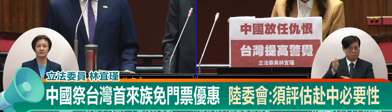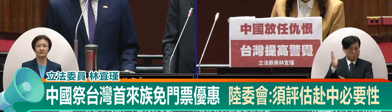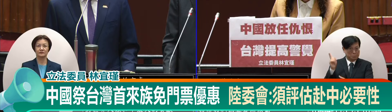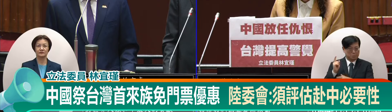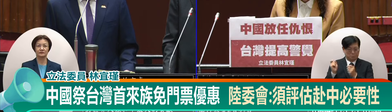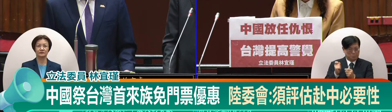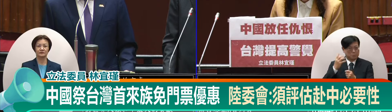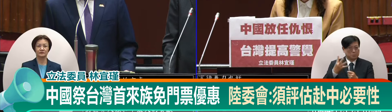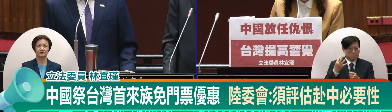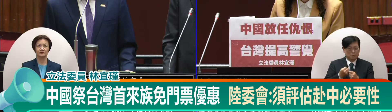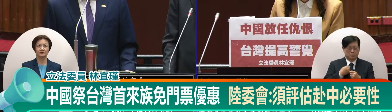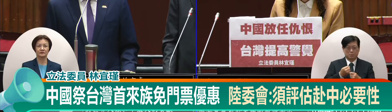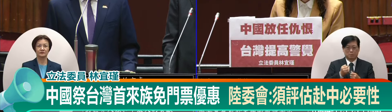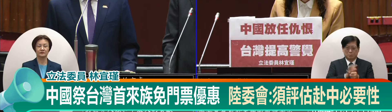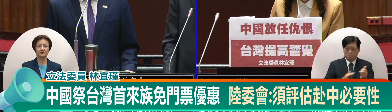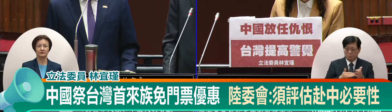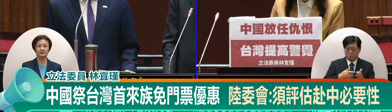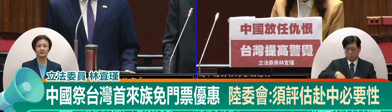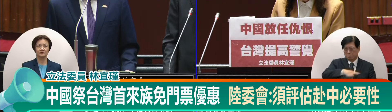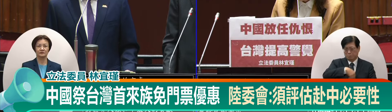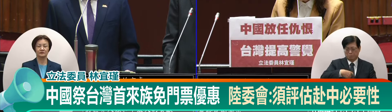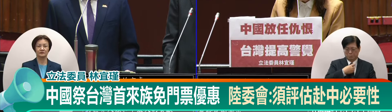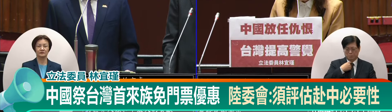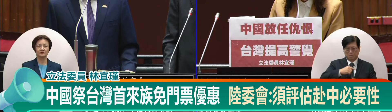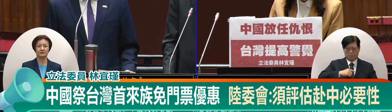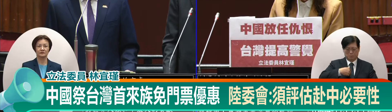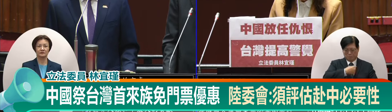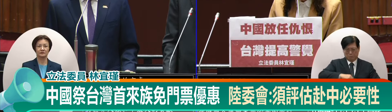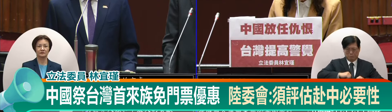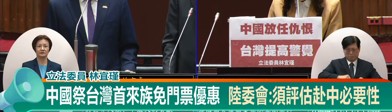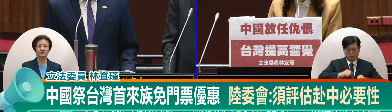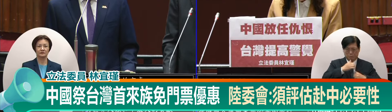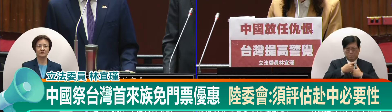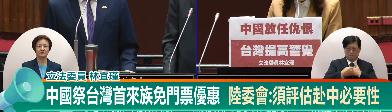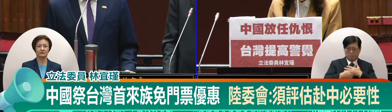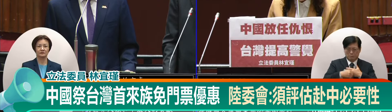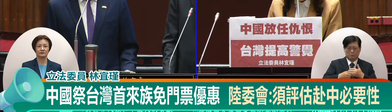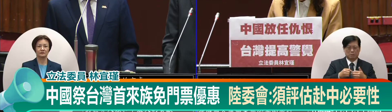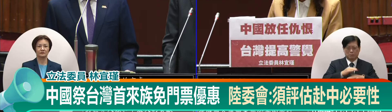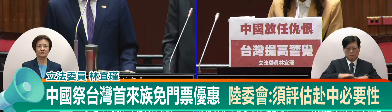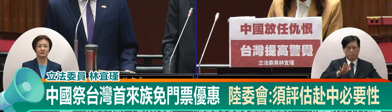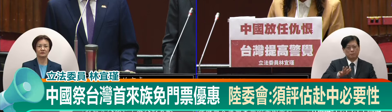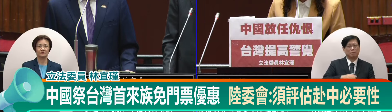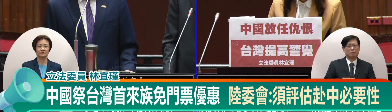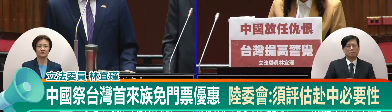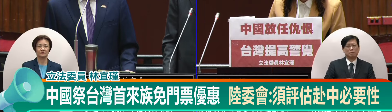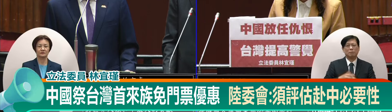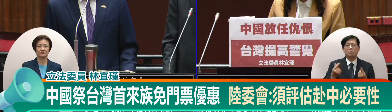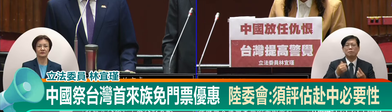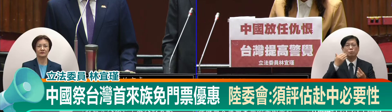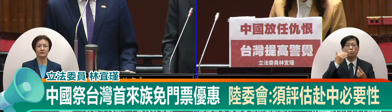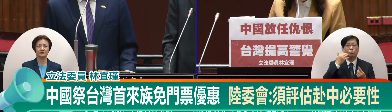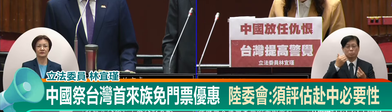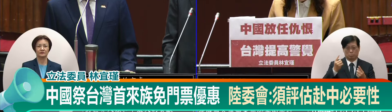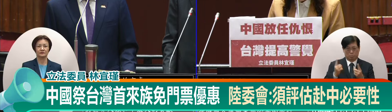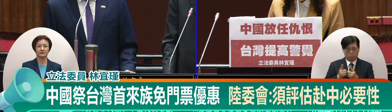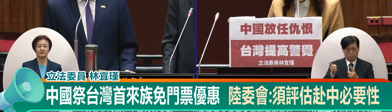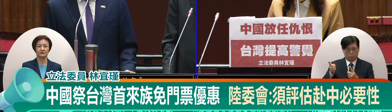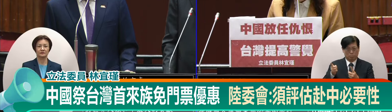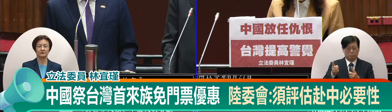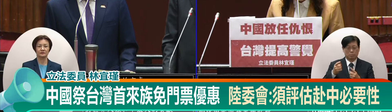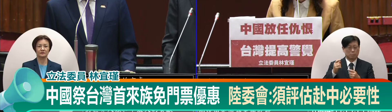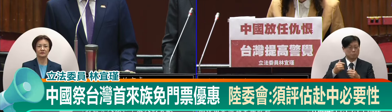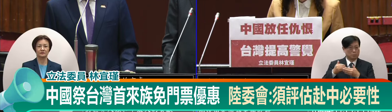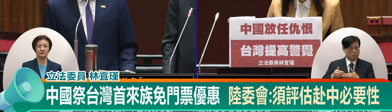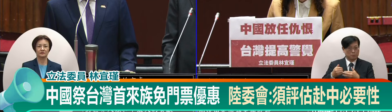威胁到严重威胁到国人的这个人身安全哦。那我想本席想要请教，就是说，针对中国